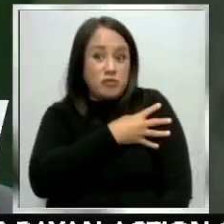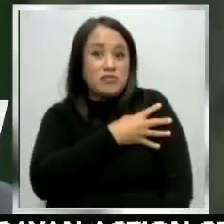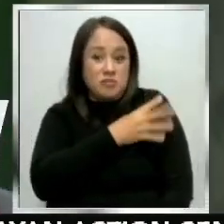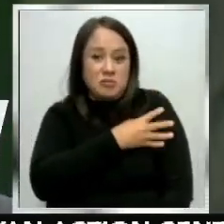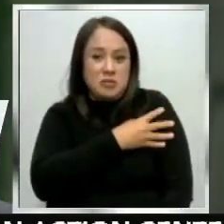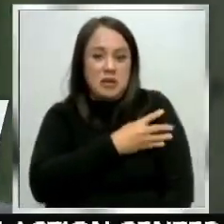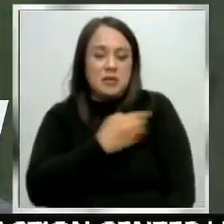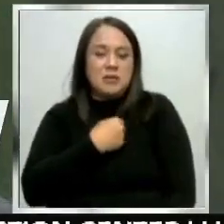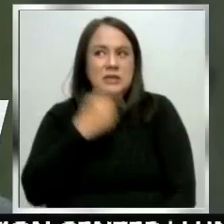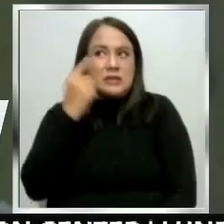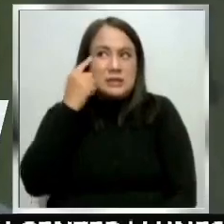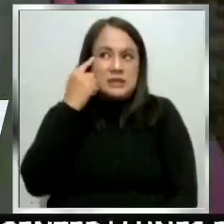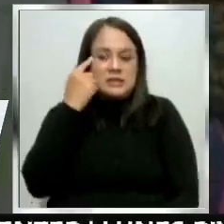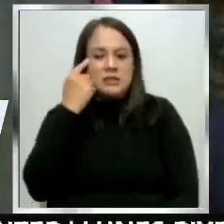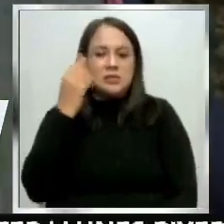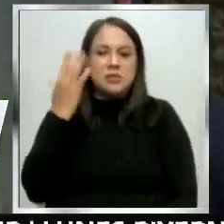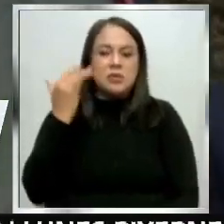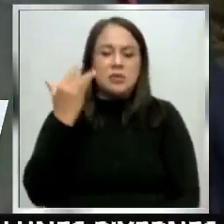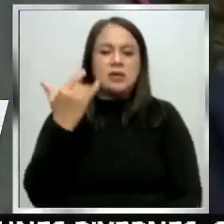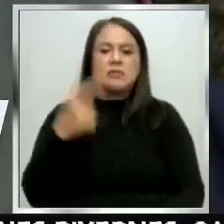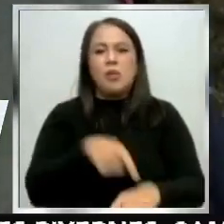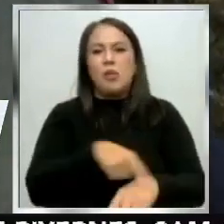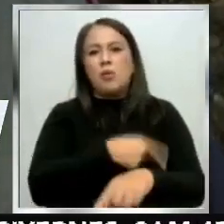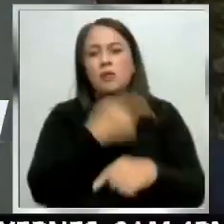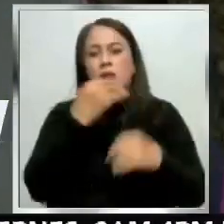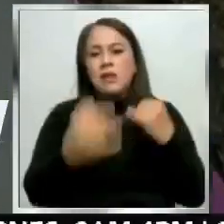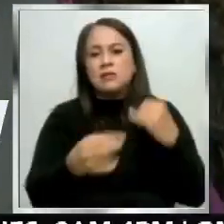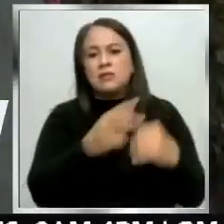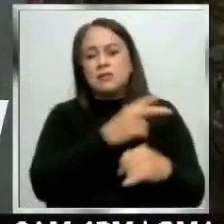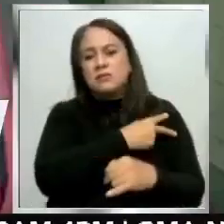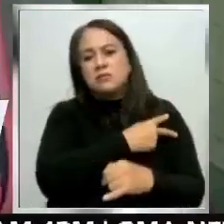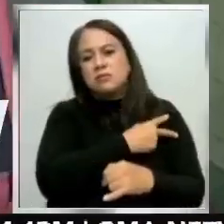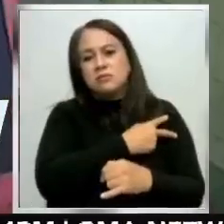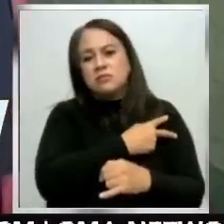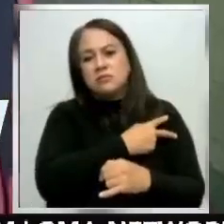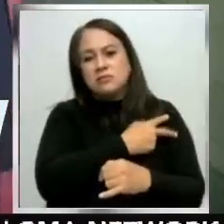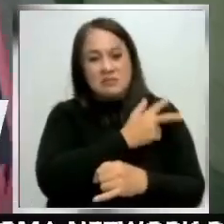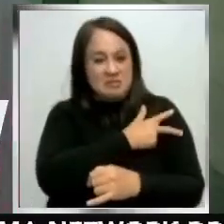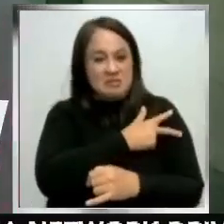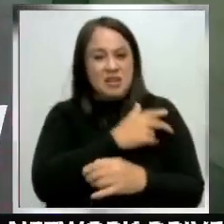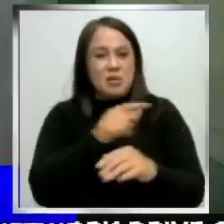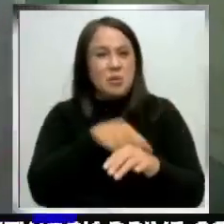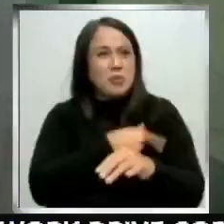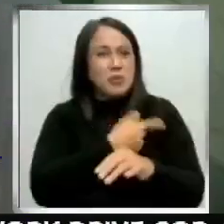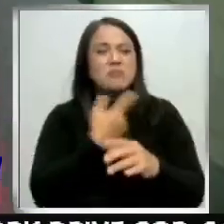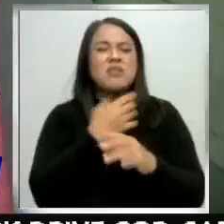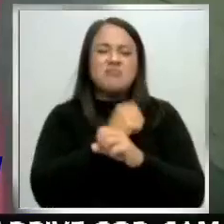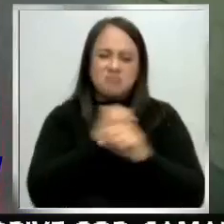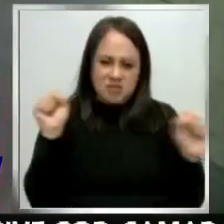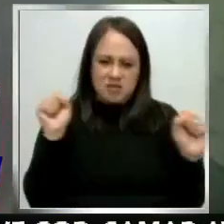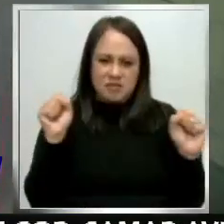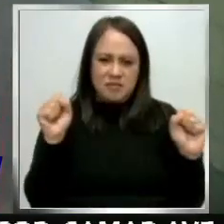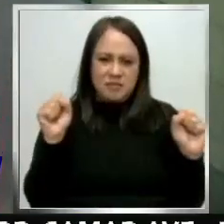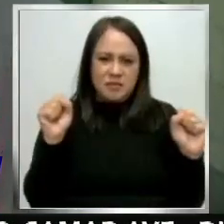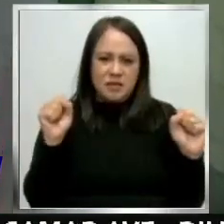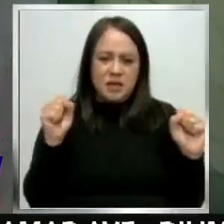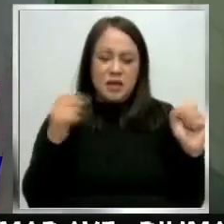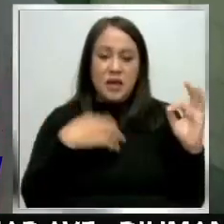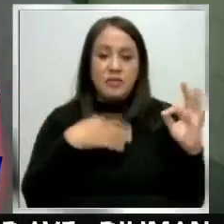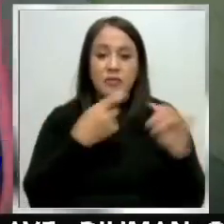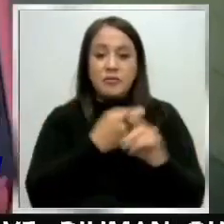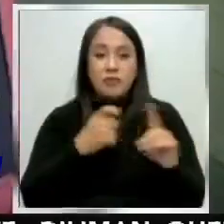agam-agam daw kasi lalo pat matagal na ang huli niyang bakuna kontra sa COVID-19. Para po mas safe, sa galing naman po sa